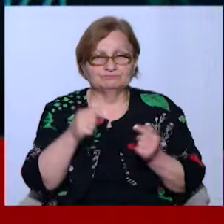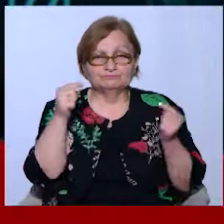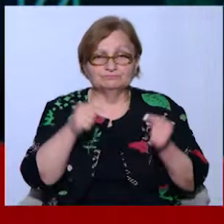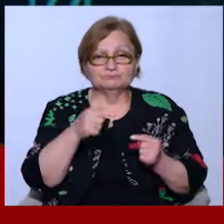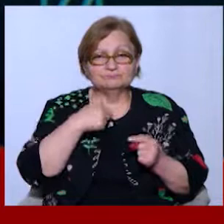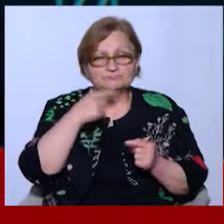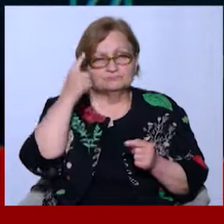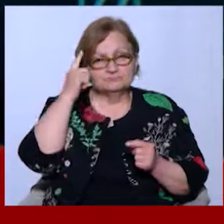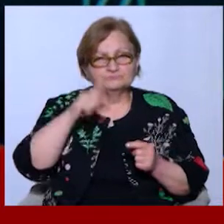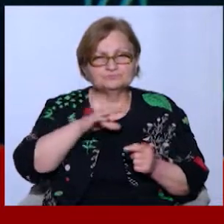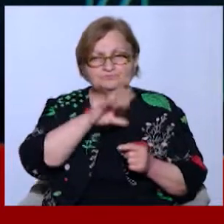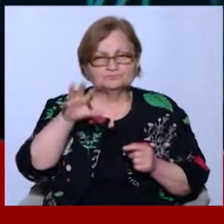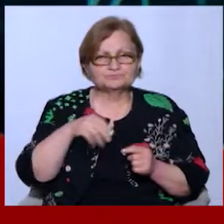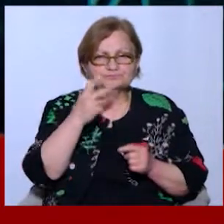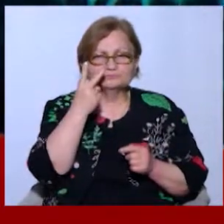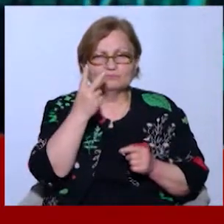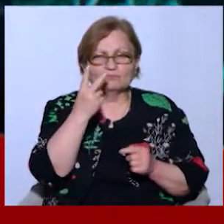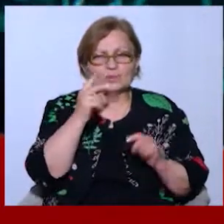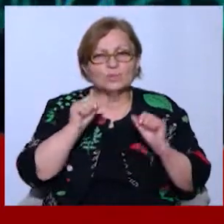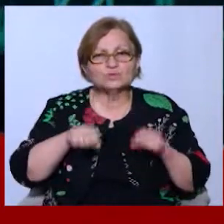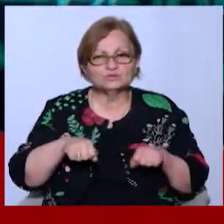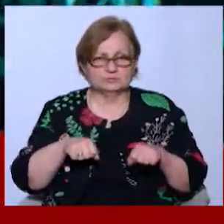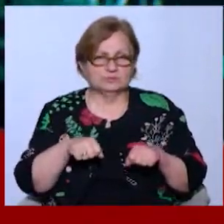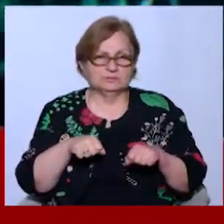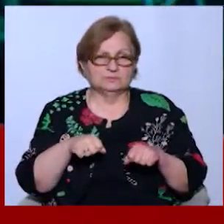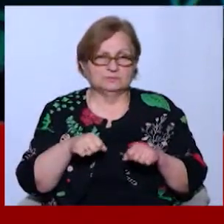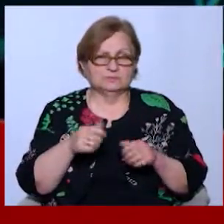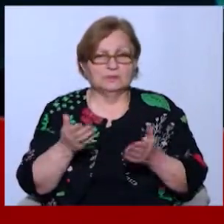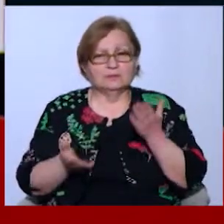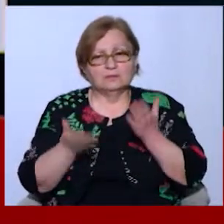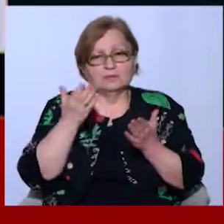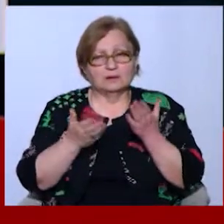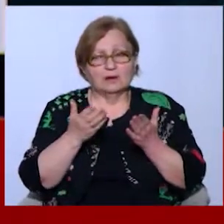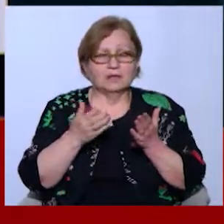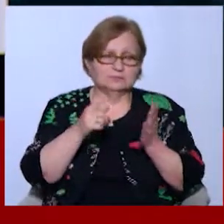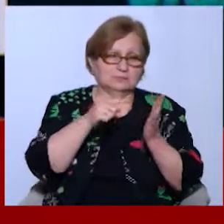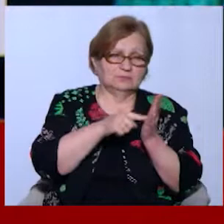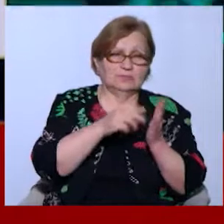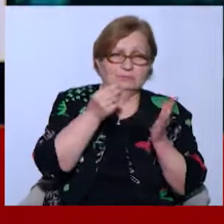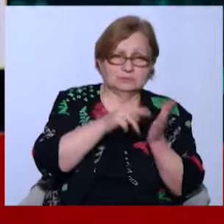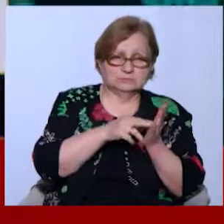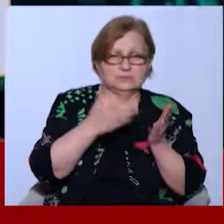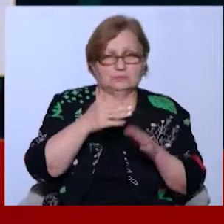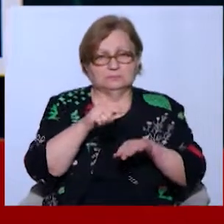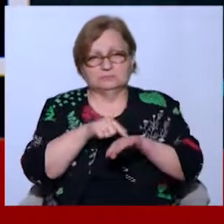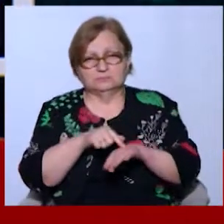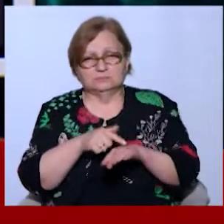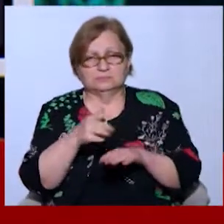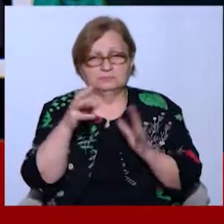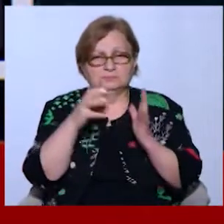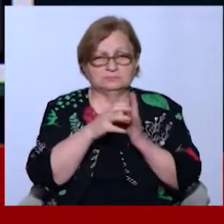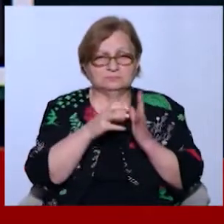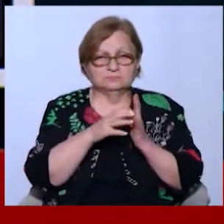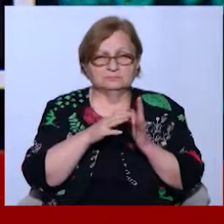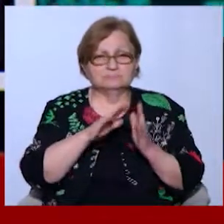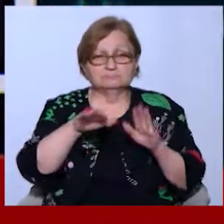შესაბამისად, ვიცით, რომ სულ ჩვენ გვაქვს ორი შესაძლებლობა: ან გამოვა საფასური, ან გერბი. თუ მონეტა არის, ნუ, სრულიად ბრტყელი,